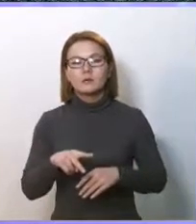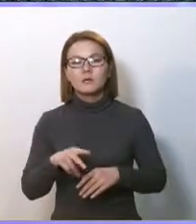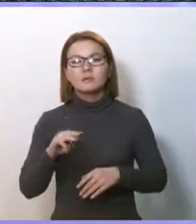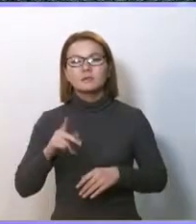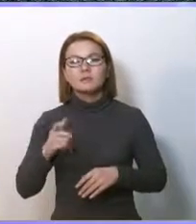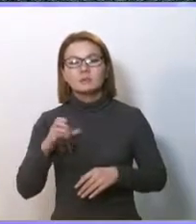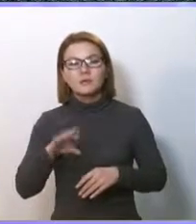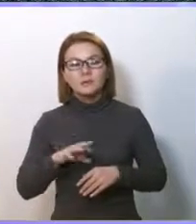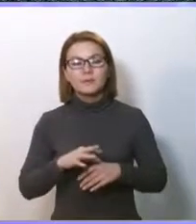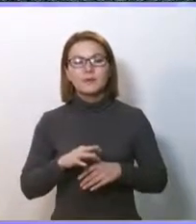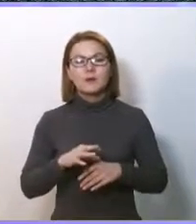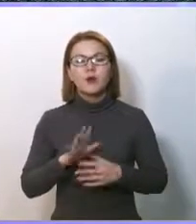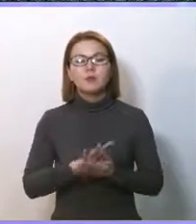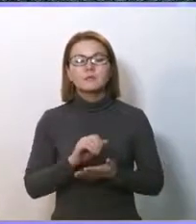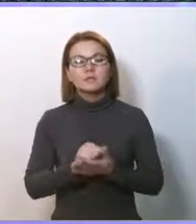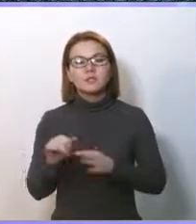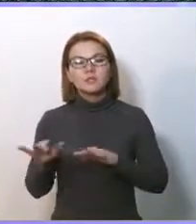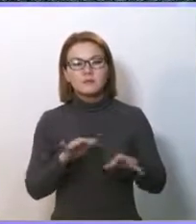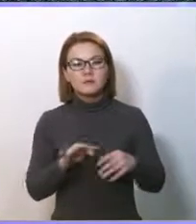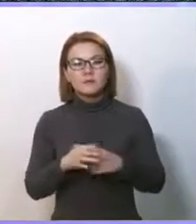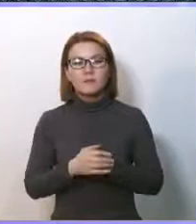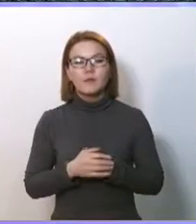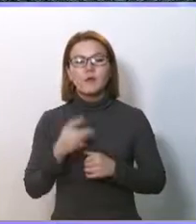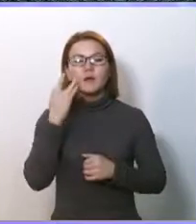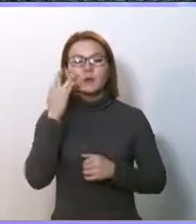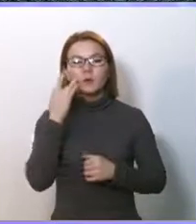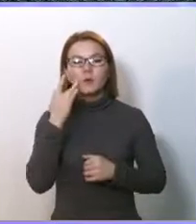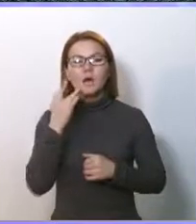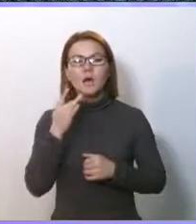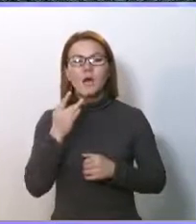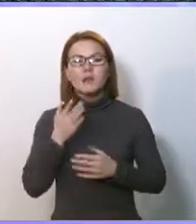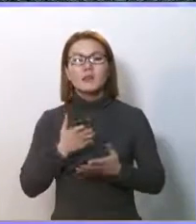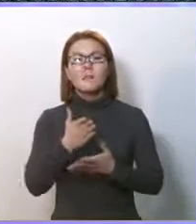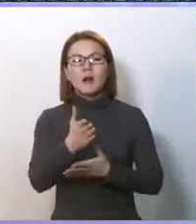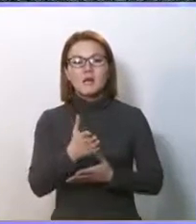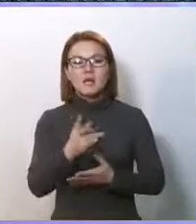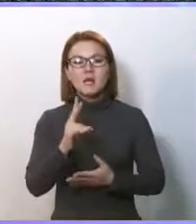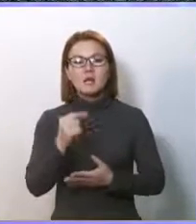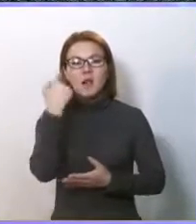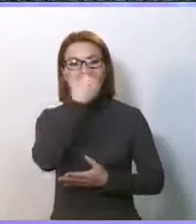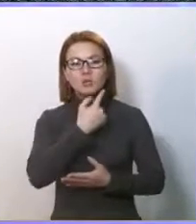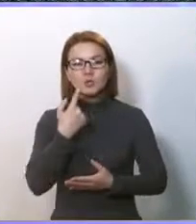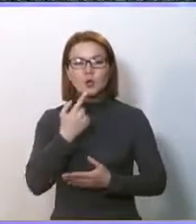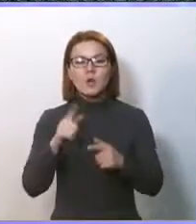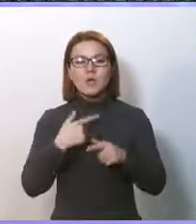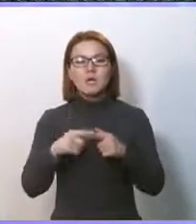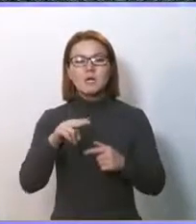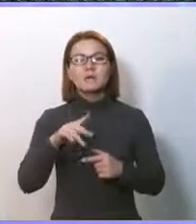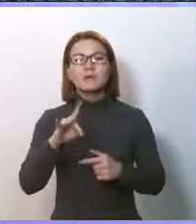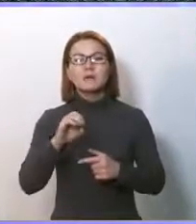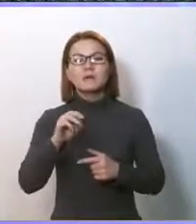«ся» обозначают действие, которое направлено на лицо или